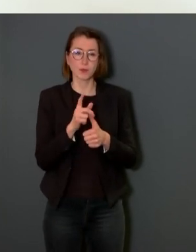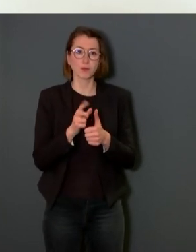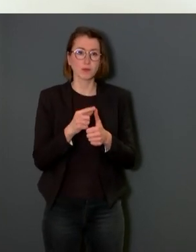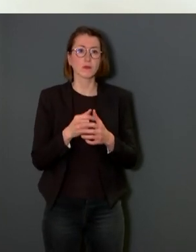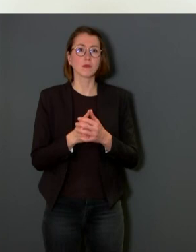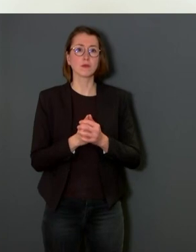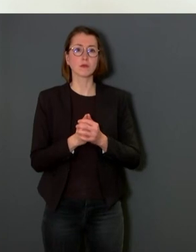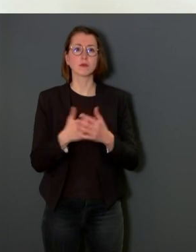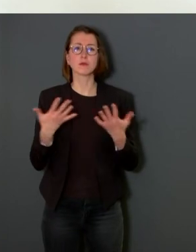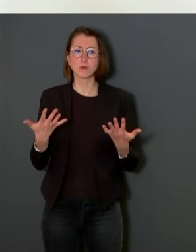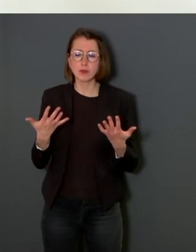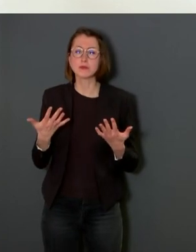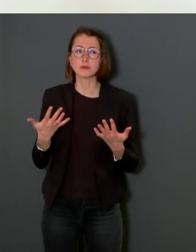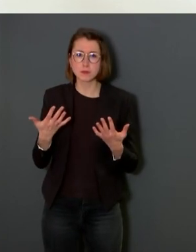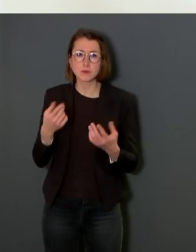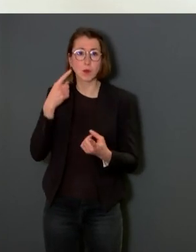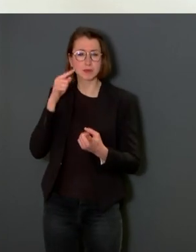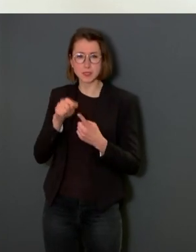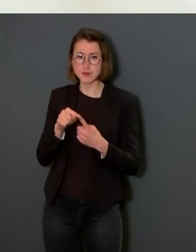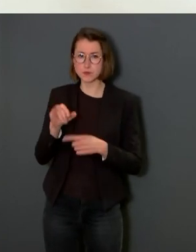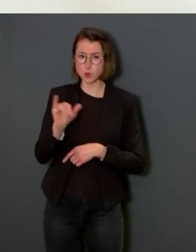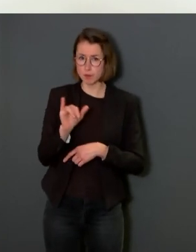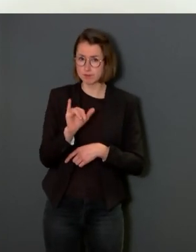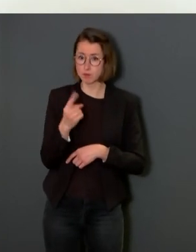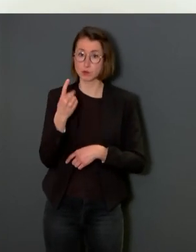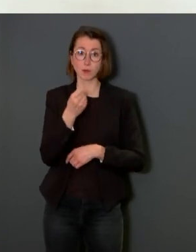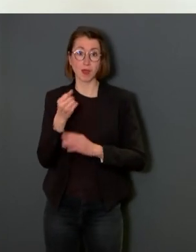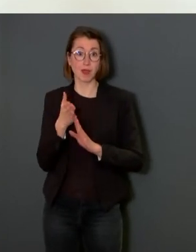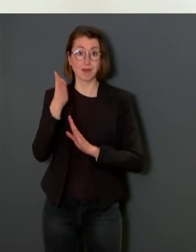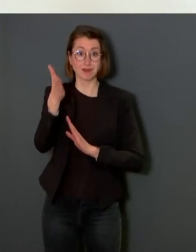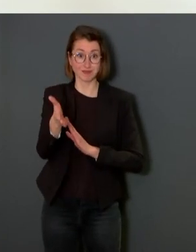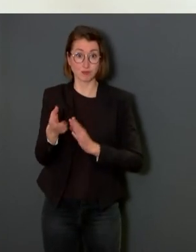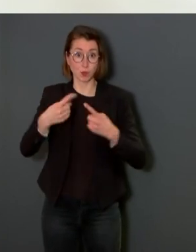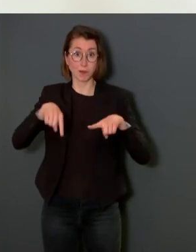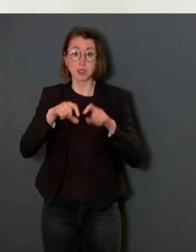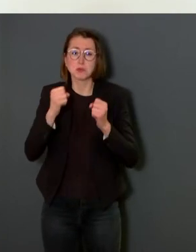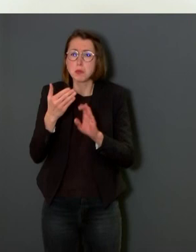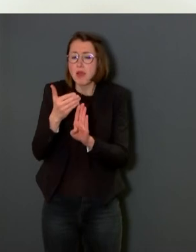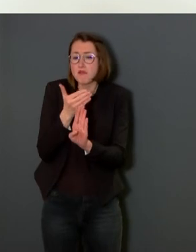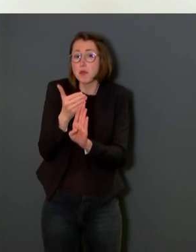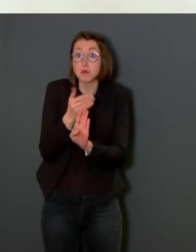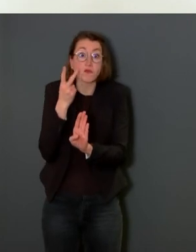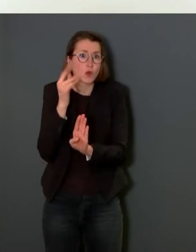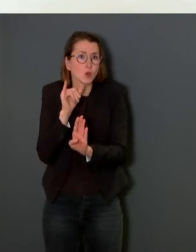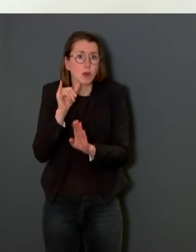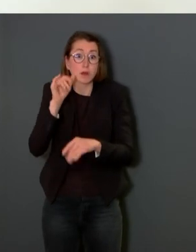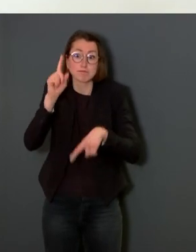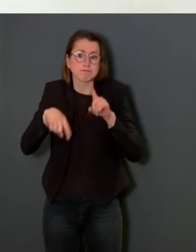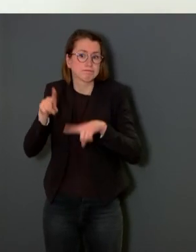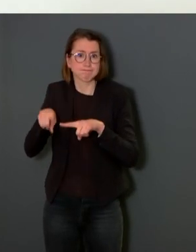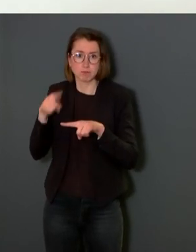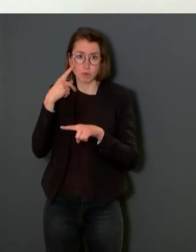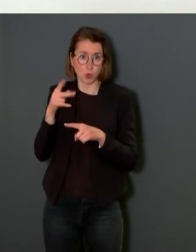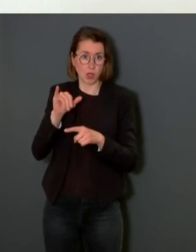Le but, c'est de faire un comité de concertation dans une semaine, mais ça peut se faire plus tôt aussi. Ça dépend de l'évolution. Comme vous, on suit